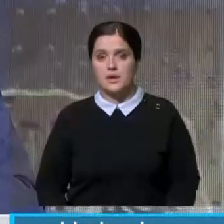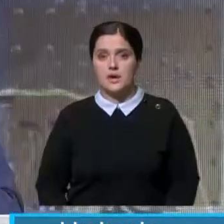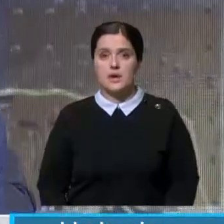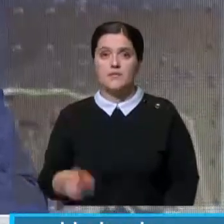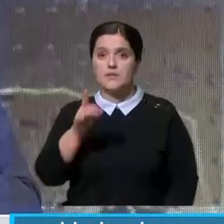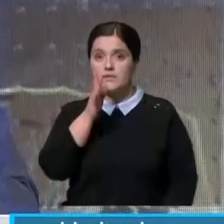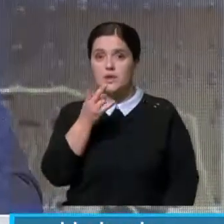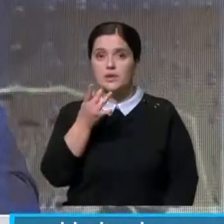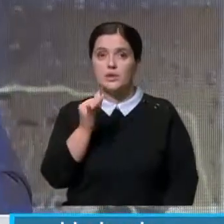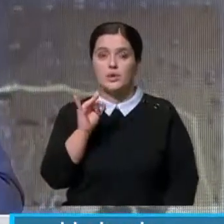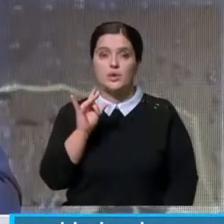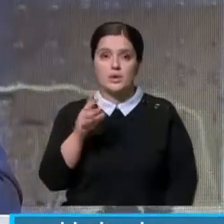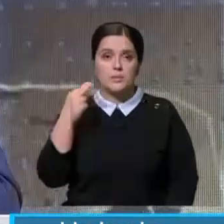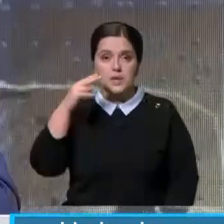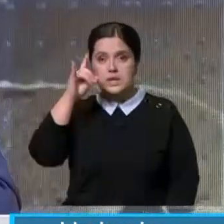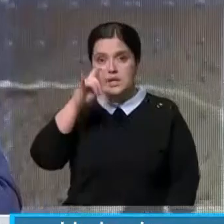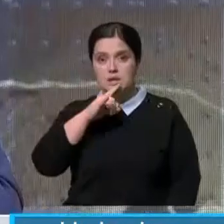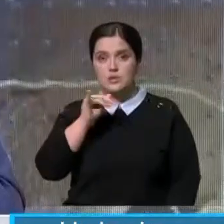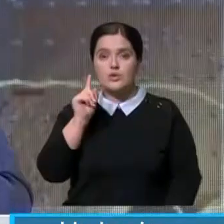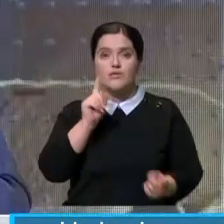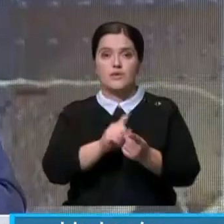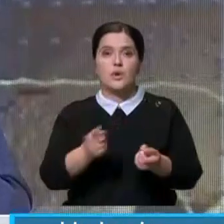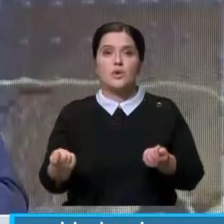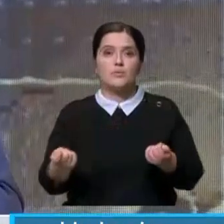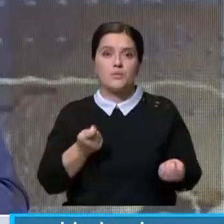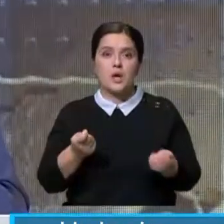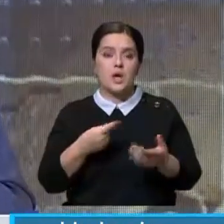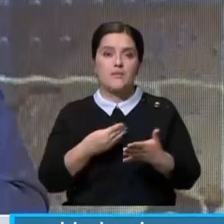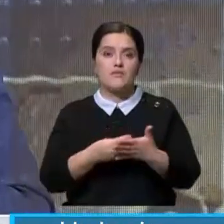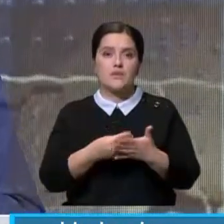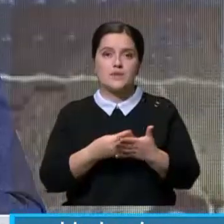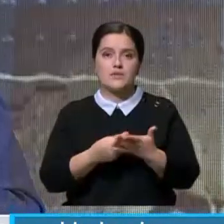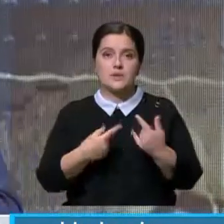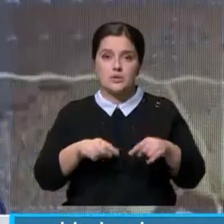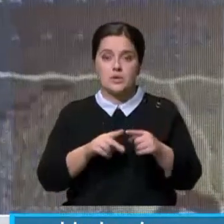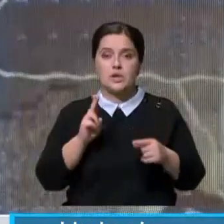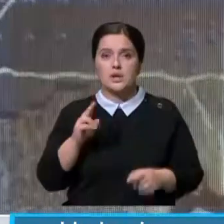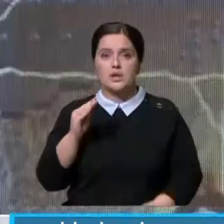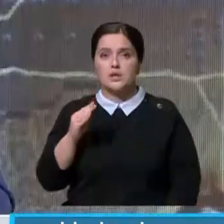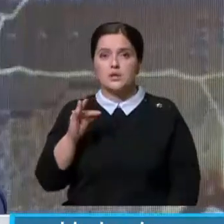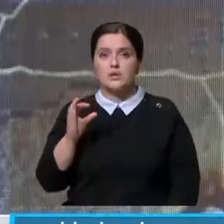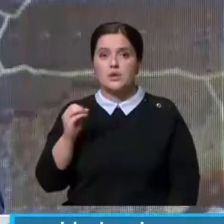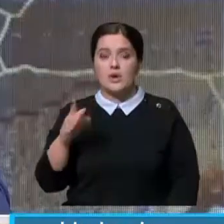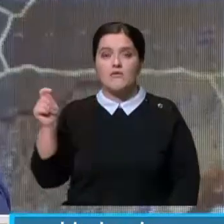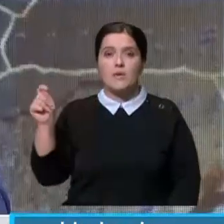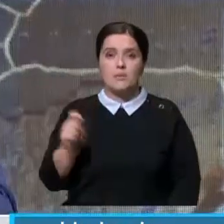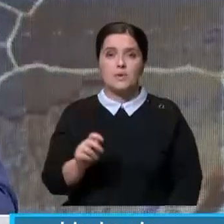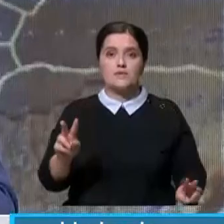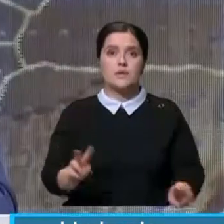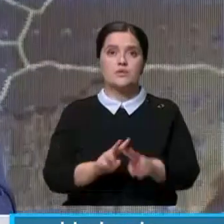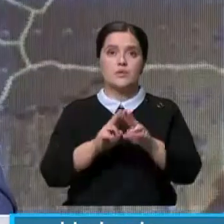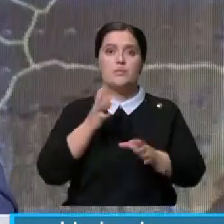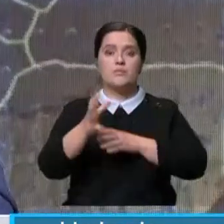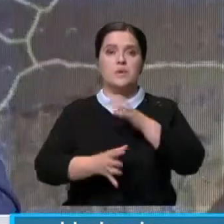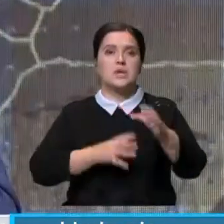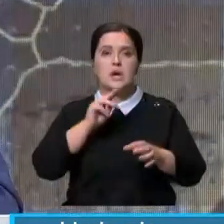Другим темам. В эти минуты в Нью-Йорке президент Казахстана проводит встречу с руководителями глобальных финансовых институтов. Напомню, Касым-Жомарт Токаев прибыл в